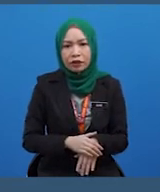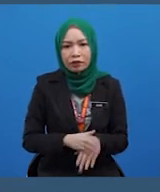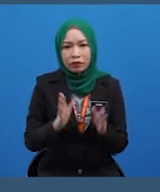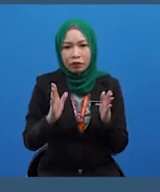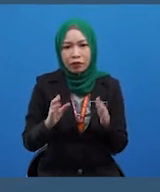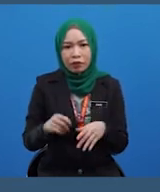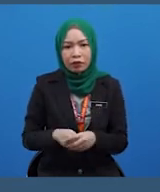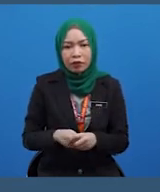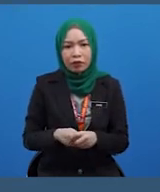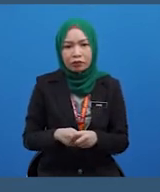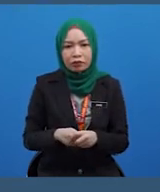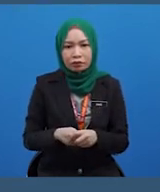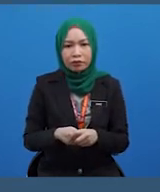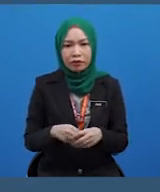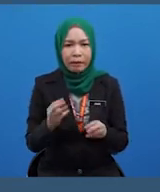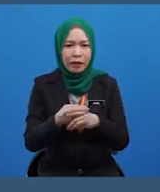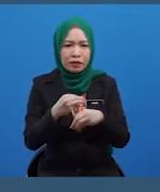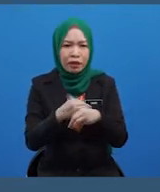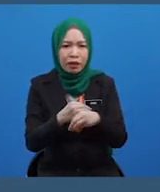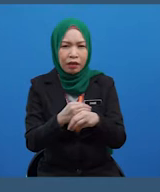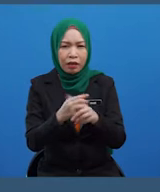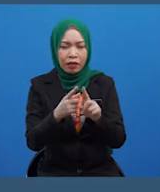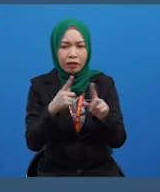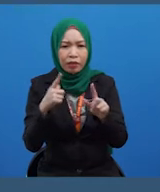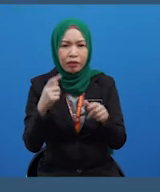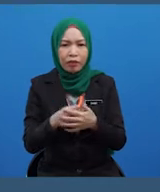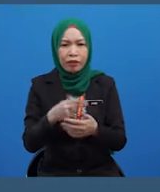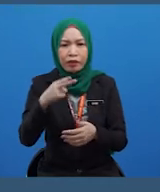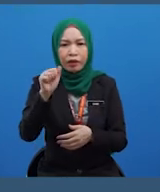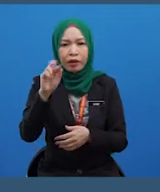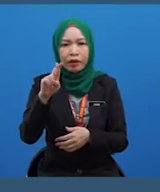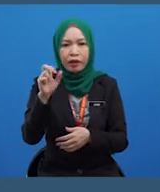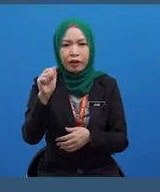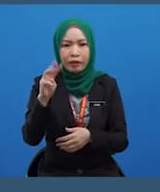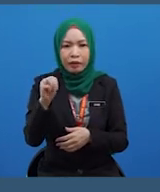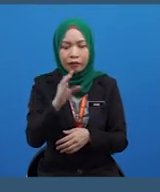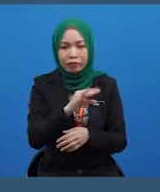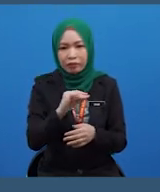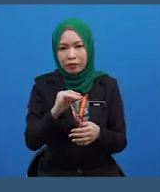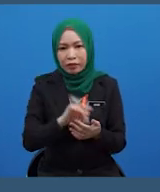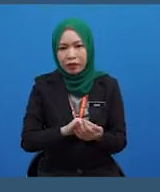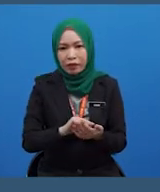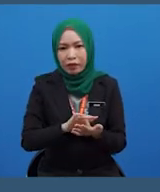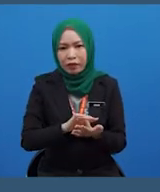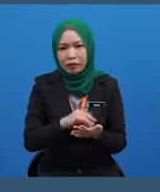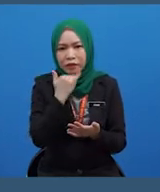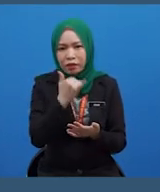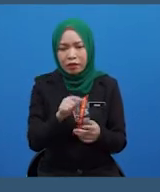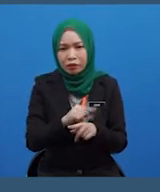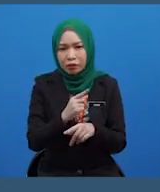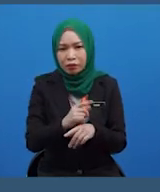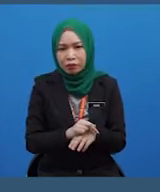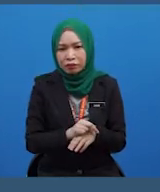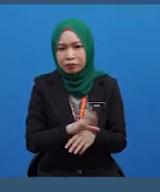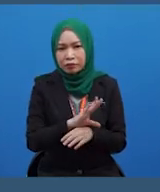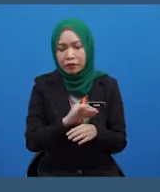dan pelbagai kegiatan jenayah lain. Adakah petikan di atas sebuah wacana yang utuh?